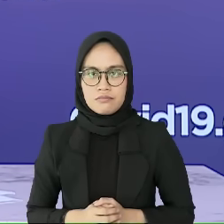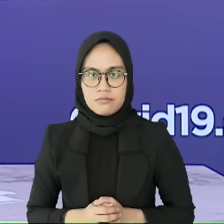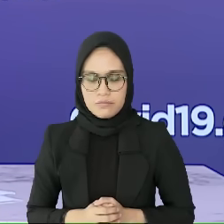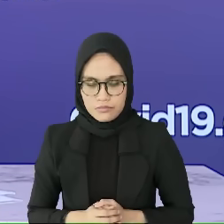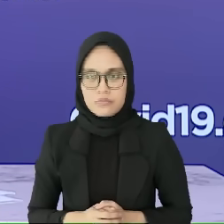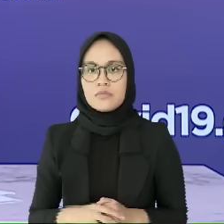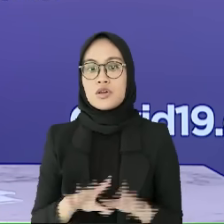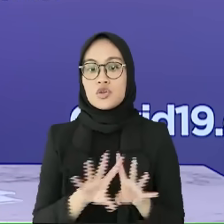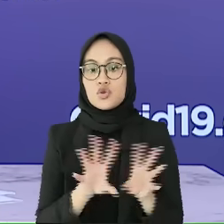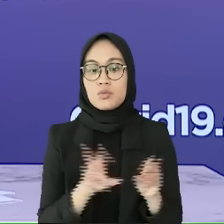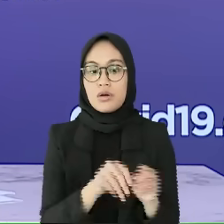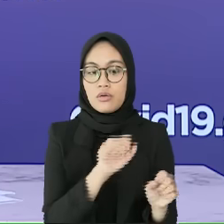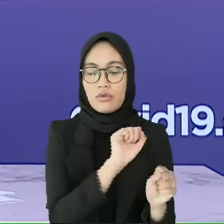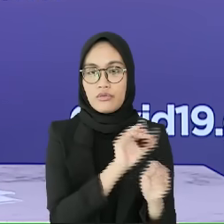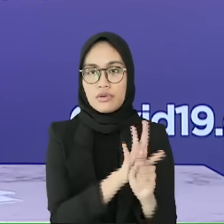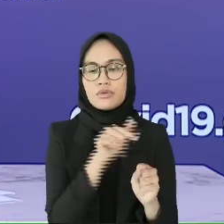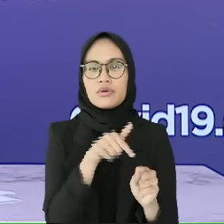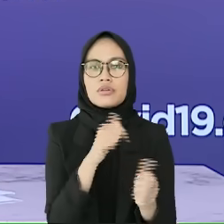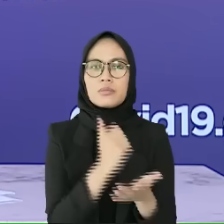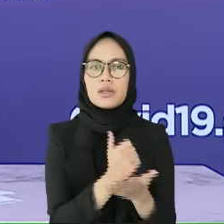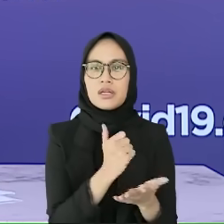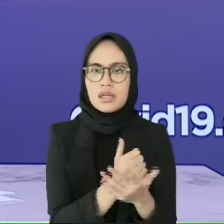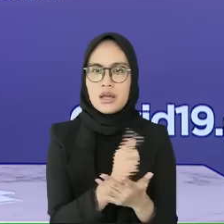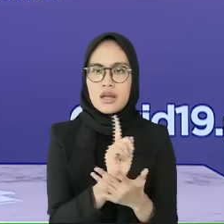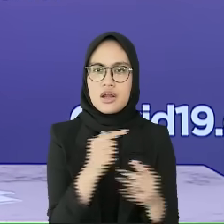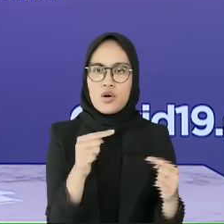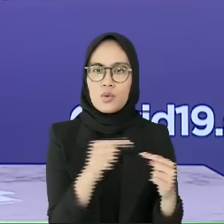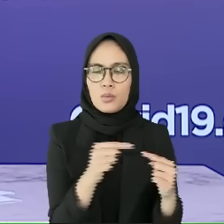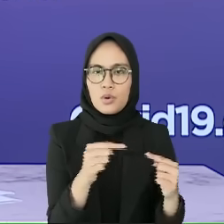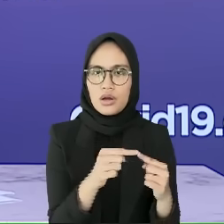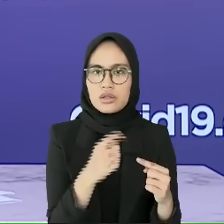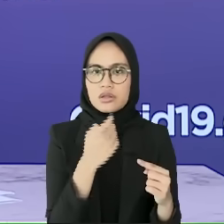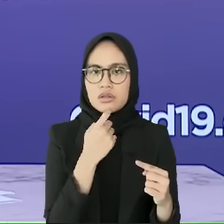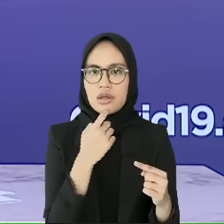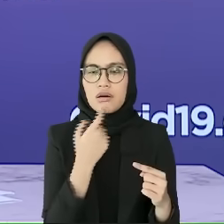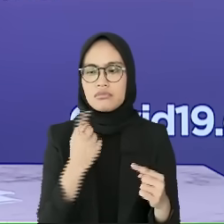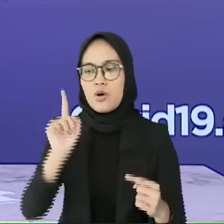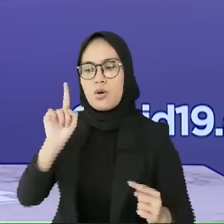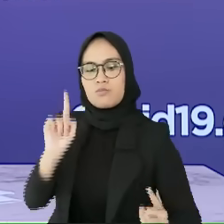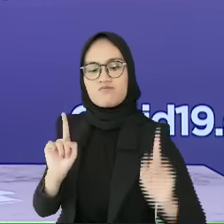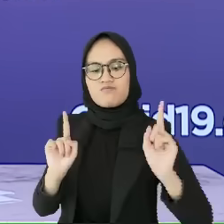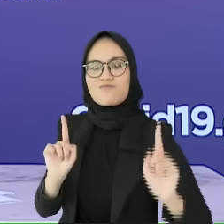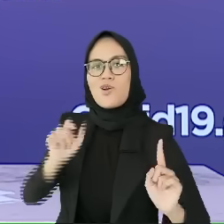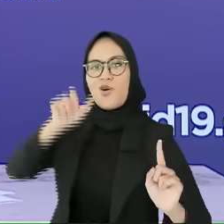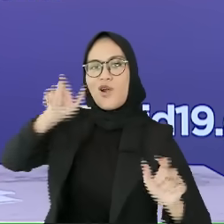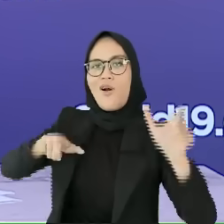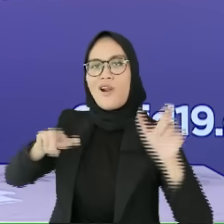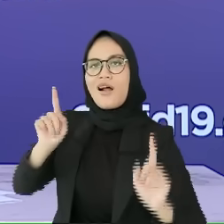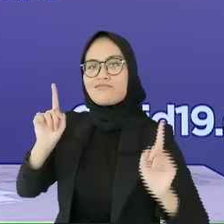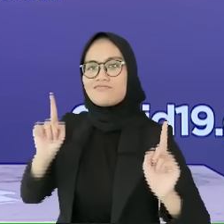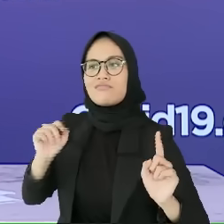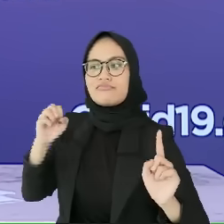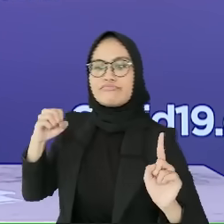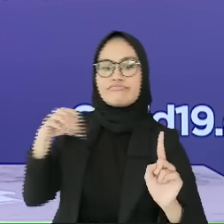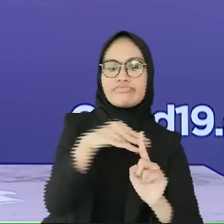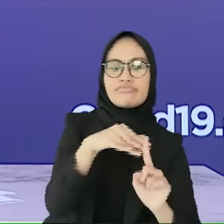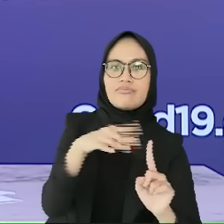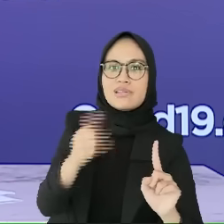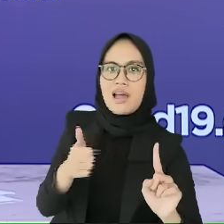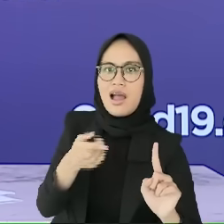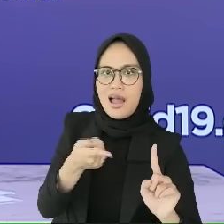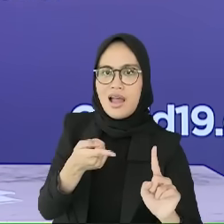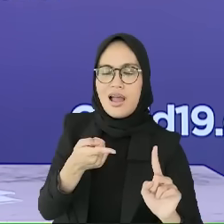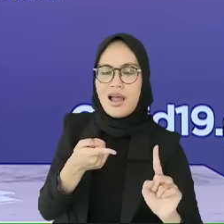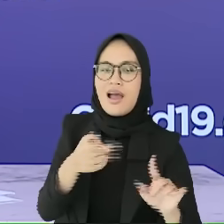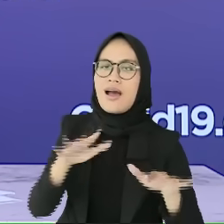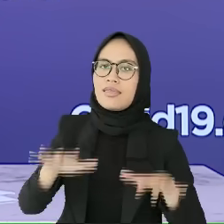kasus COVID-19 pun sangat lekat kaitannya dengan interaksi antar manusia. Sehingga dapat kita